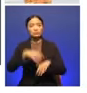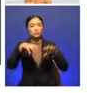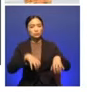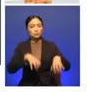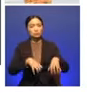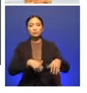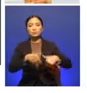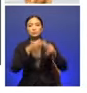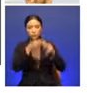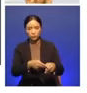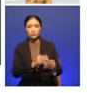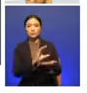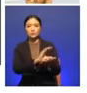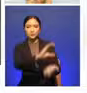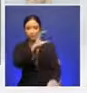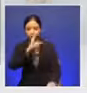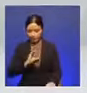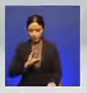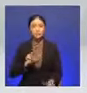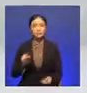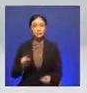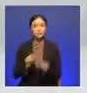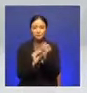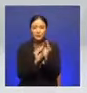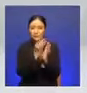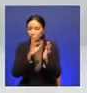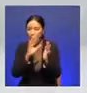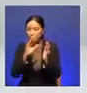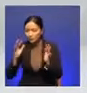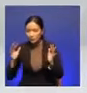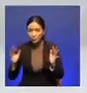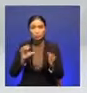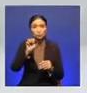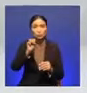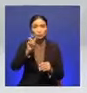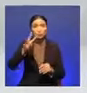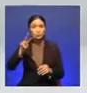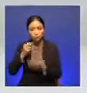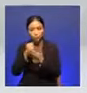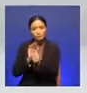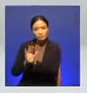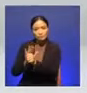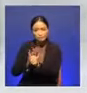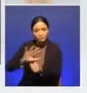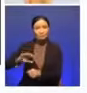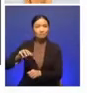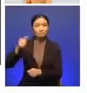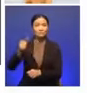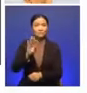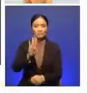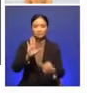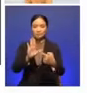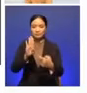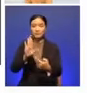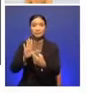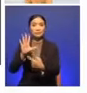พาะเนี่ยว่าด้วยเรื่องสวนบำบัดครับจะเห็นภาพ2กับภาพ3นะครับว่าภาพ2ทานโทษ